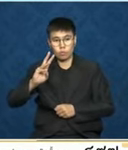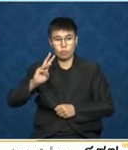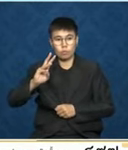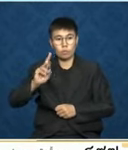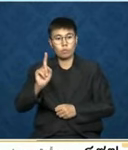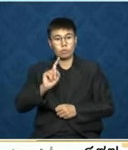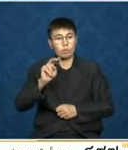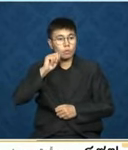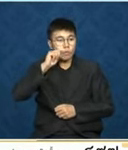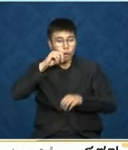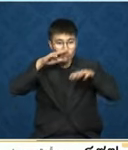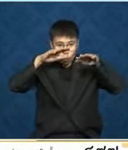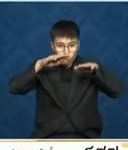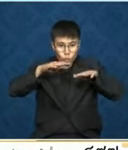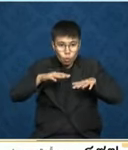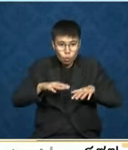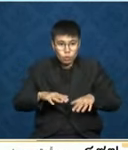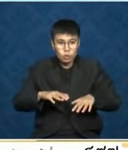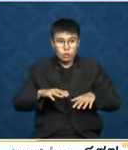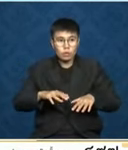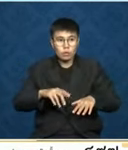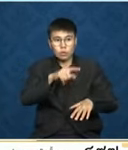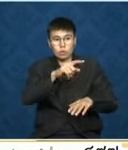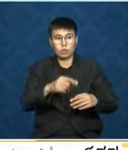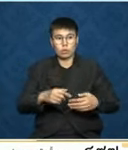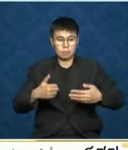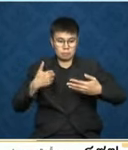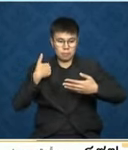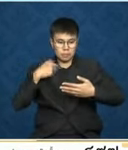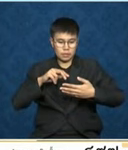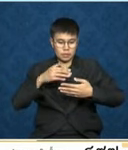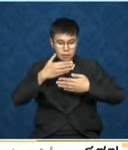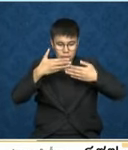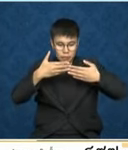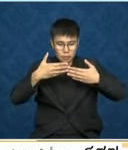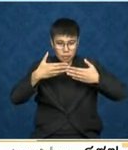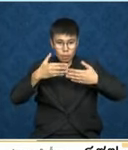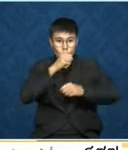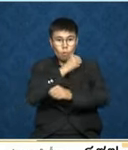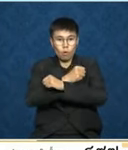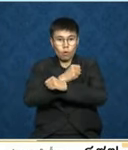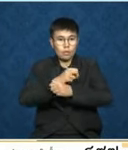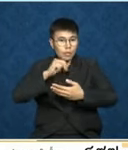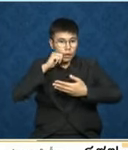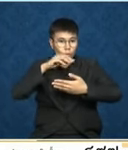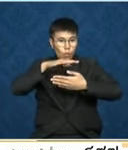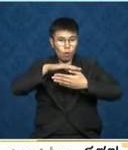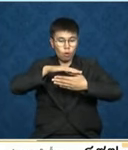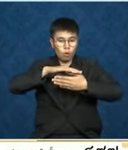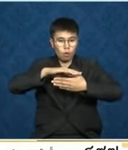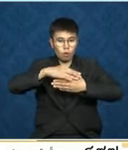ที่น้ำรถนะครับผนังกั้นแม่น้ำชีทรุดตัวลงนะครับดูจากในรูปแล้วนะครับก็เป็นที่น่า